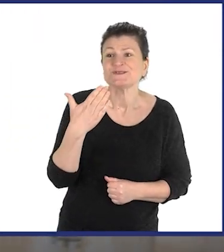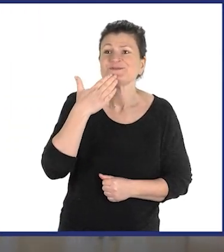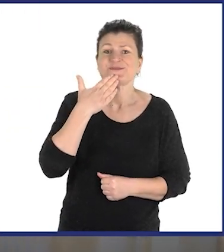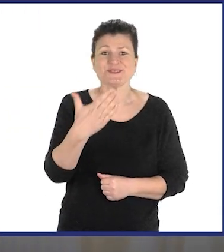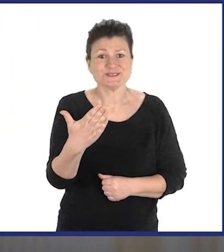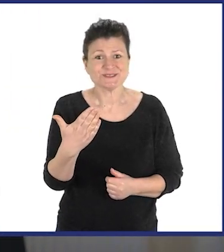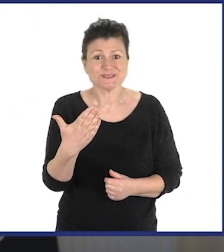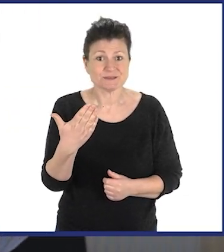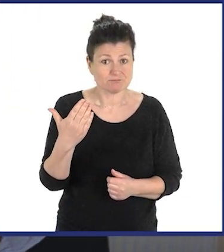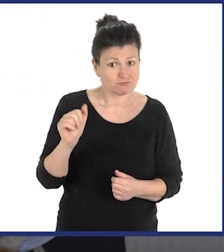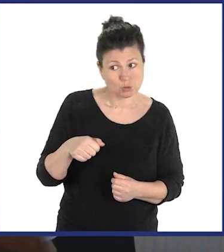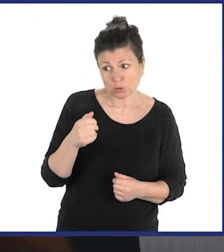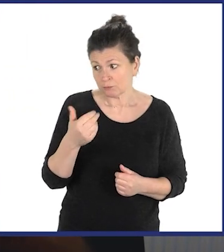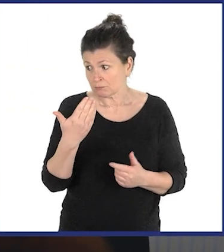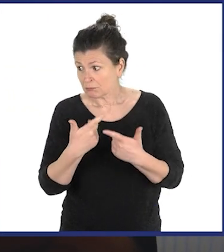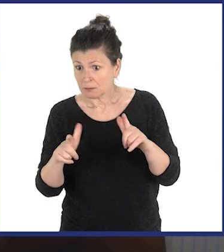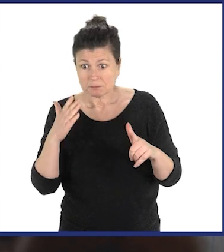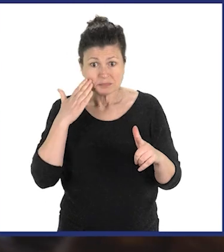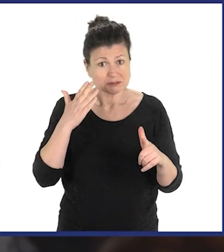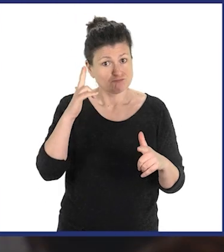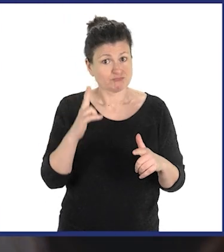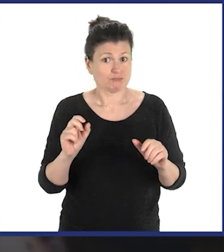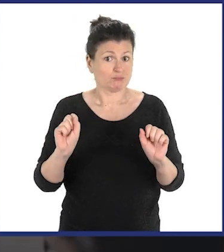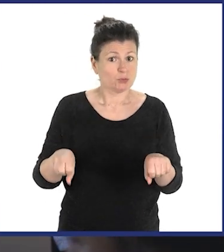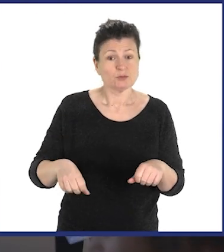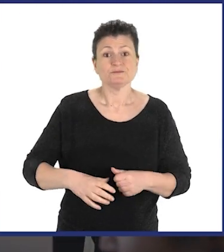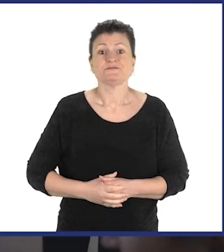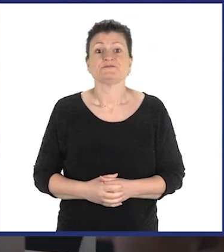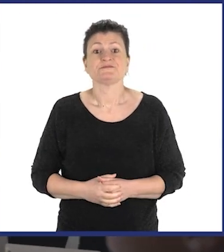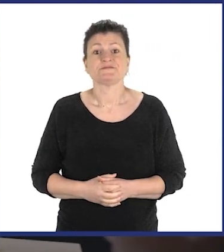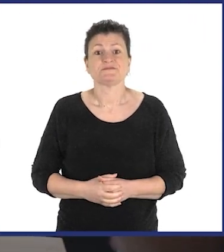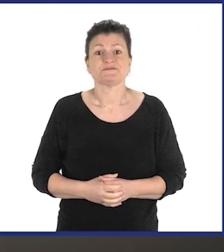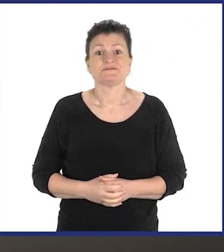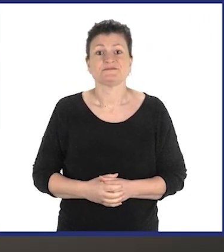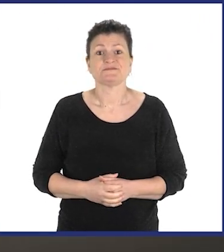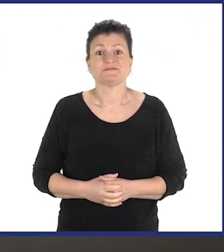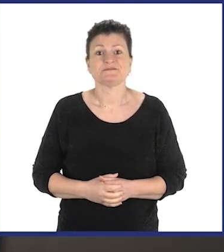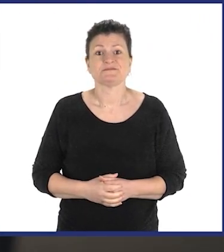Bonjour à toutes. Bonjour. On va pouvoir commencer le staff si vous êtes disponible.